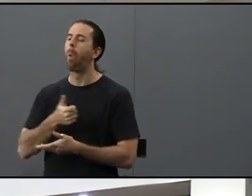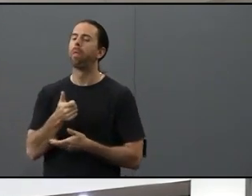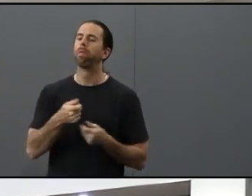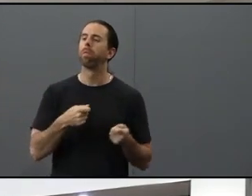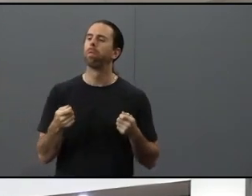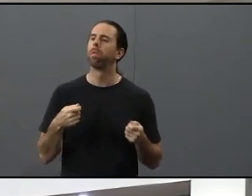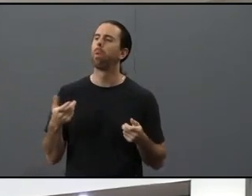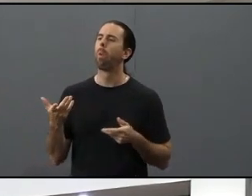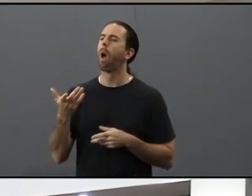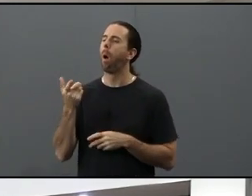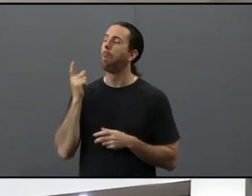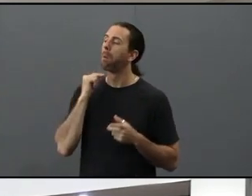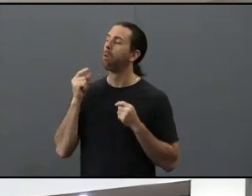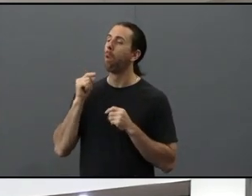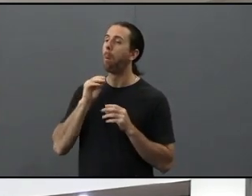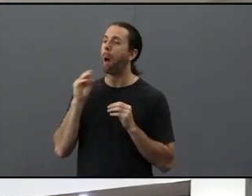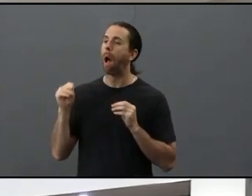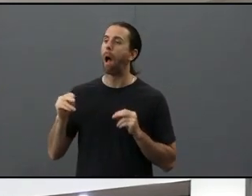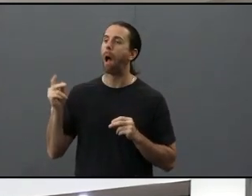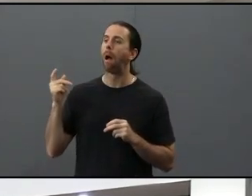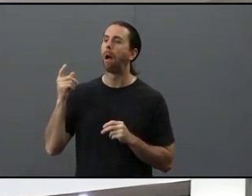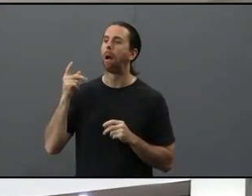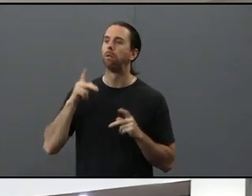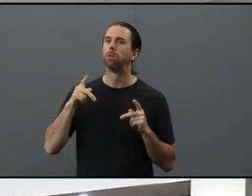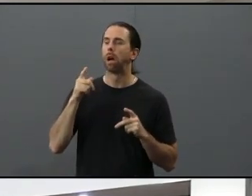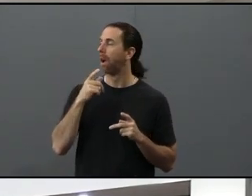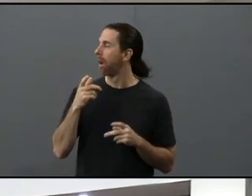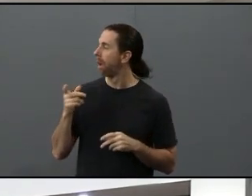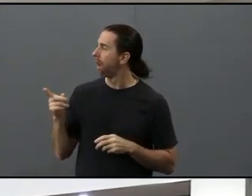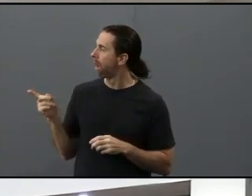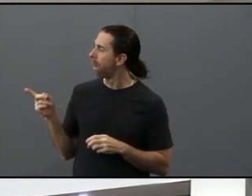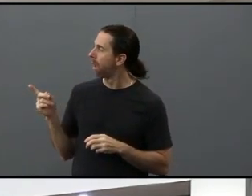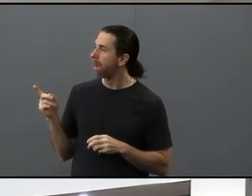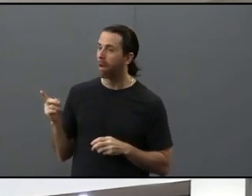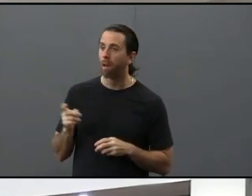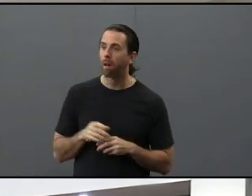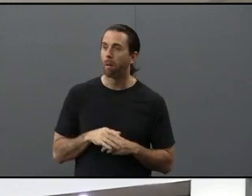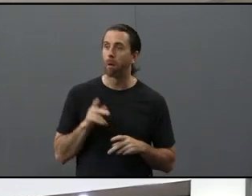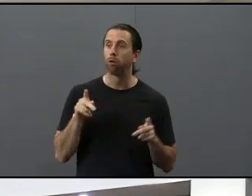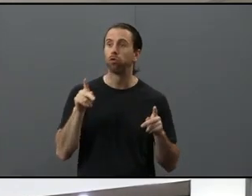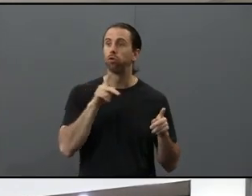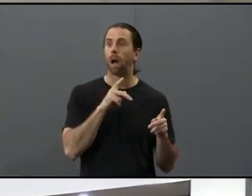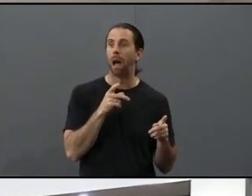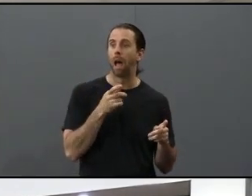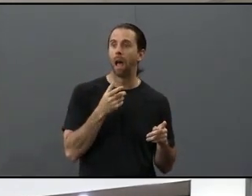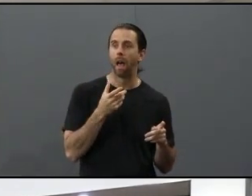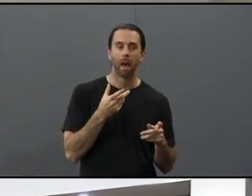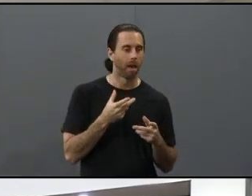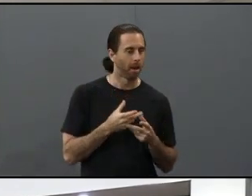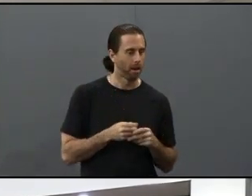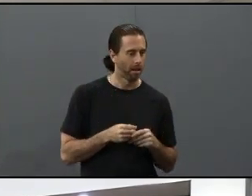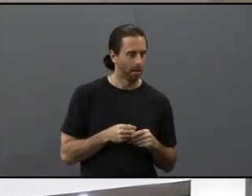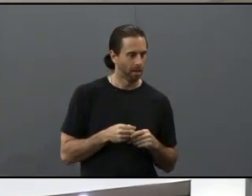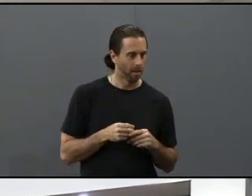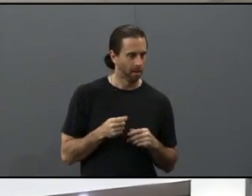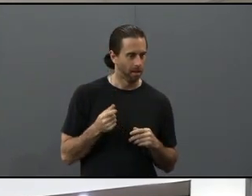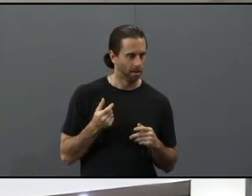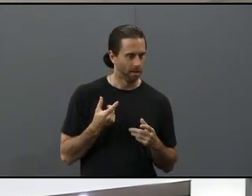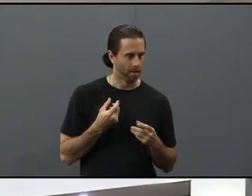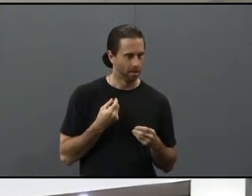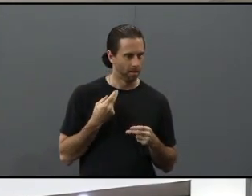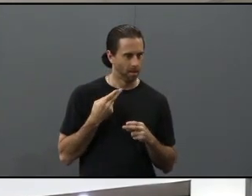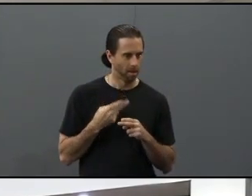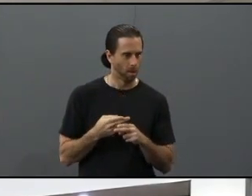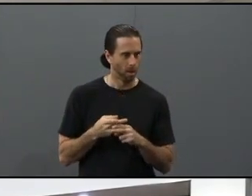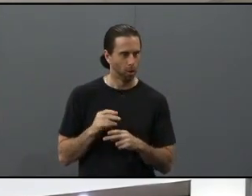rumeurs les gens m'appellent sont tout àpr questionnés g anony c'est des gens anonymes ils veulent pas dévoiler leur nom mais je mets la mienne c'est